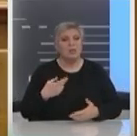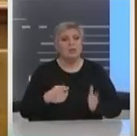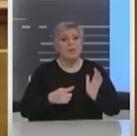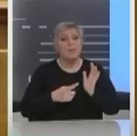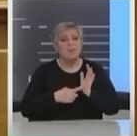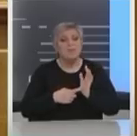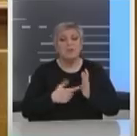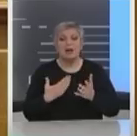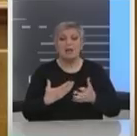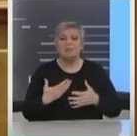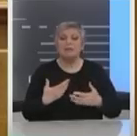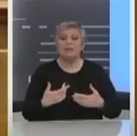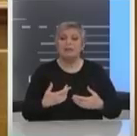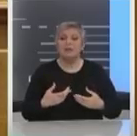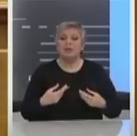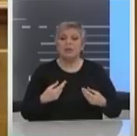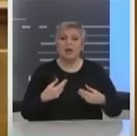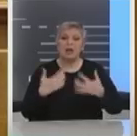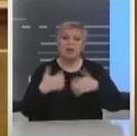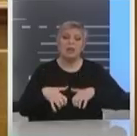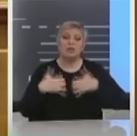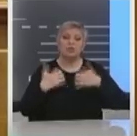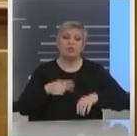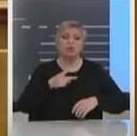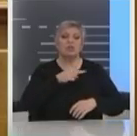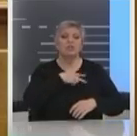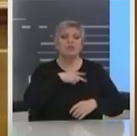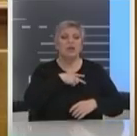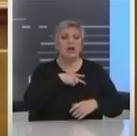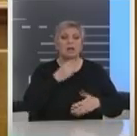την Ανεξάρτητη Αρχή Δημοσίων Εσόδων. Για να είναι ακριβώς